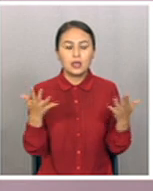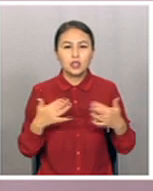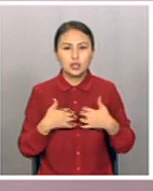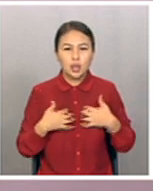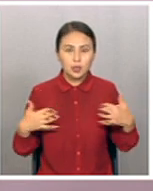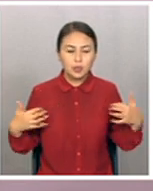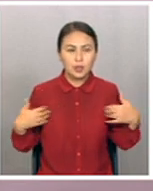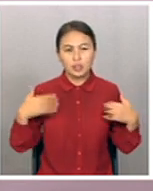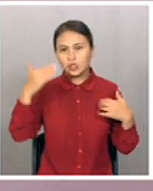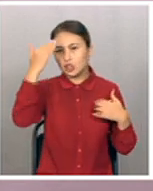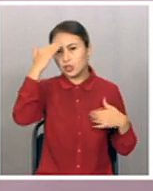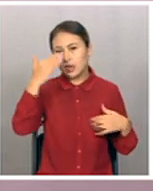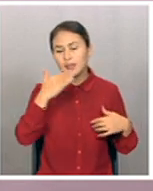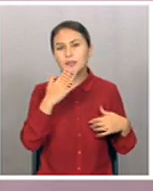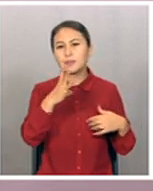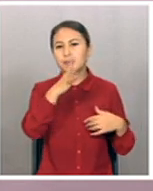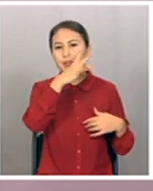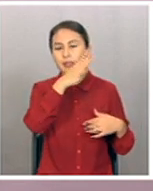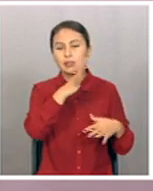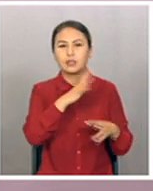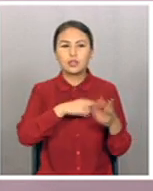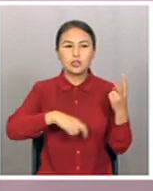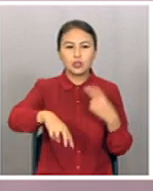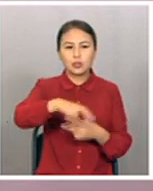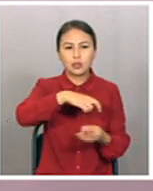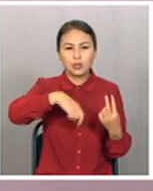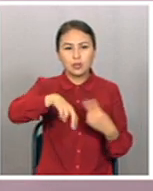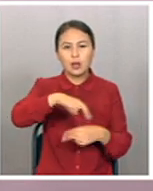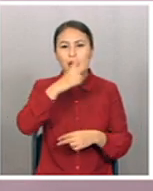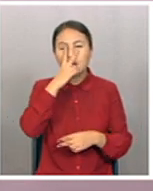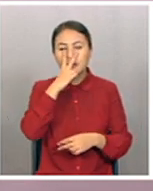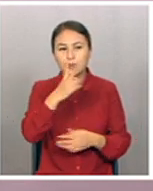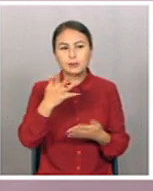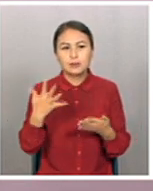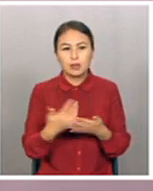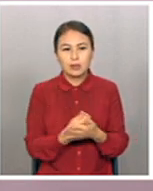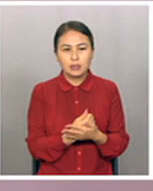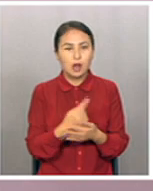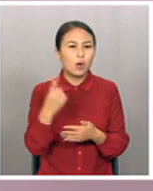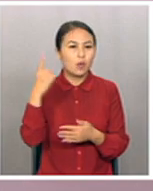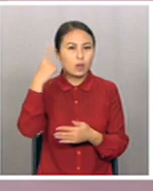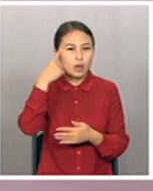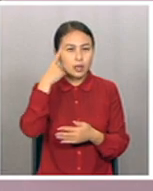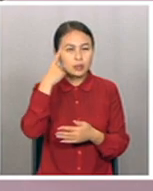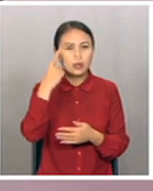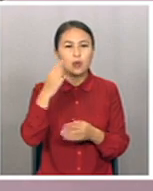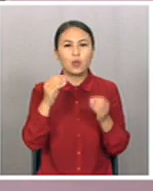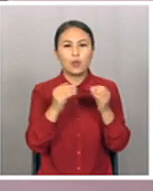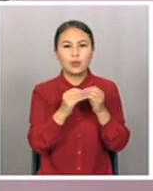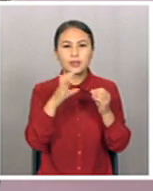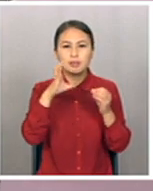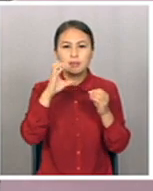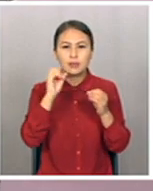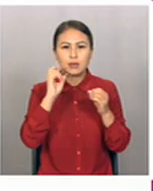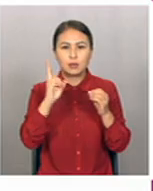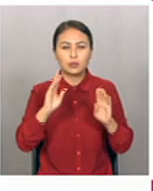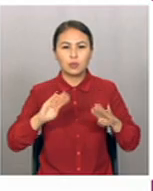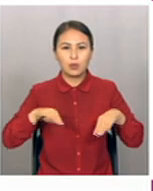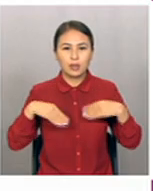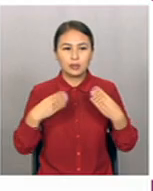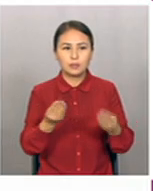жаз мезгілінде жүргенін анықтаңдар. Ойлануға 10 секунд уақыт